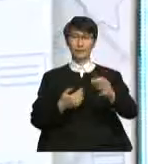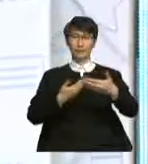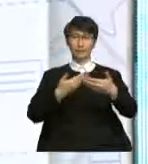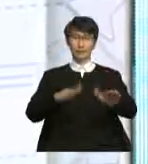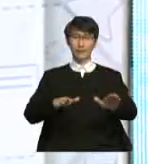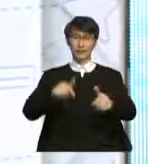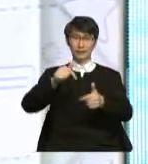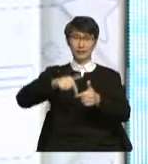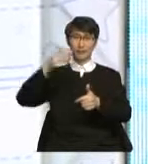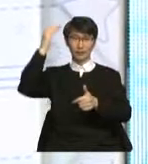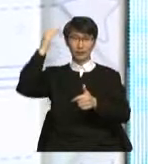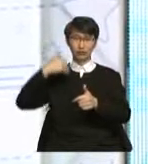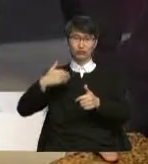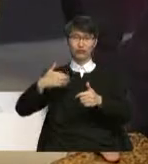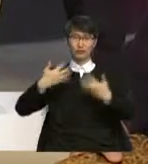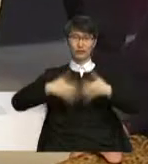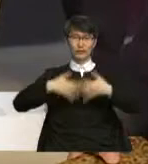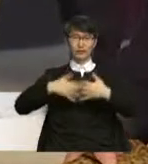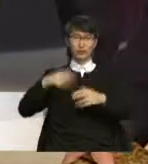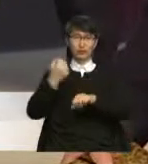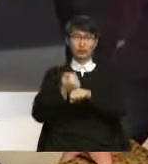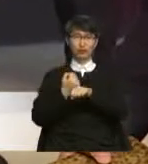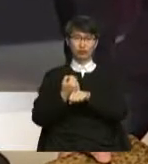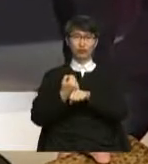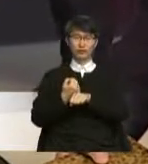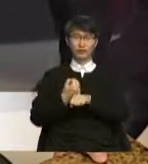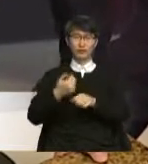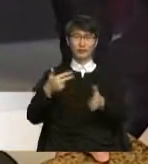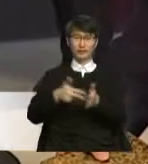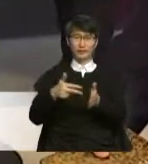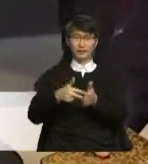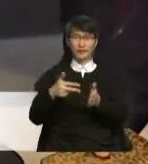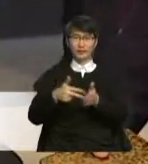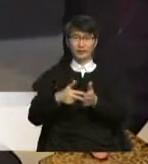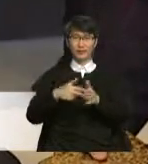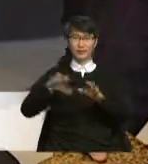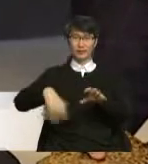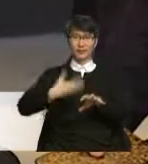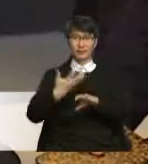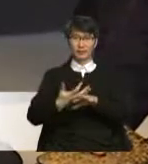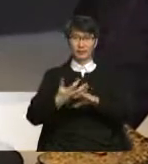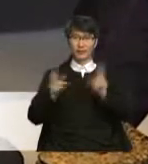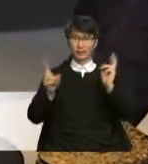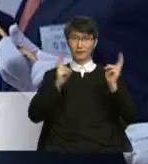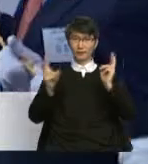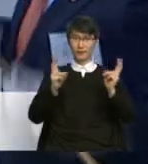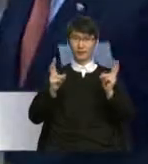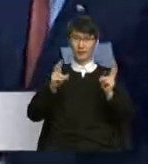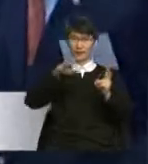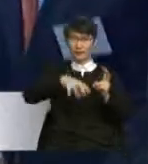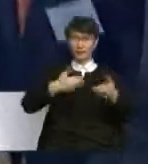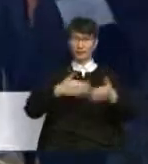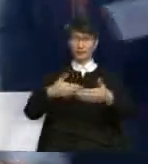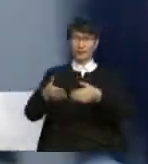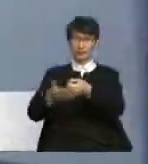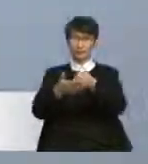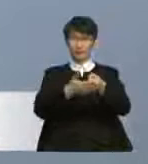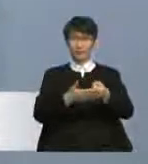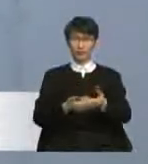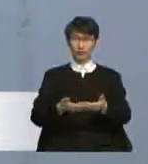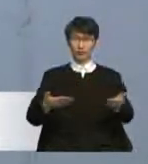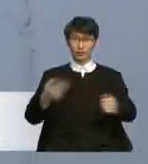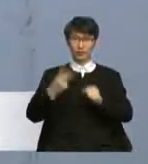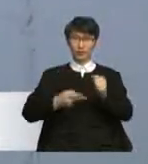강남구와 한국 로봇 융합 연구원 서울 디지털 제단이 중소벤처기업 뿌 의 로봇 된 처리 빅넷 사업 기관으로 선정 이후